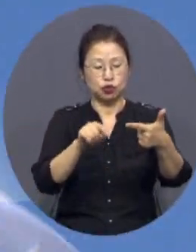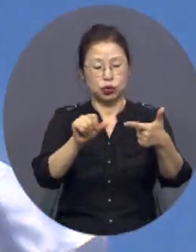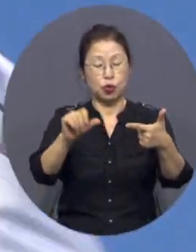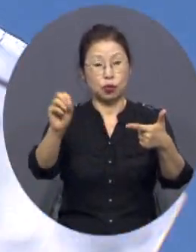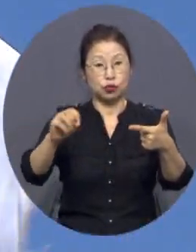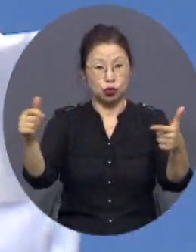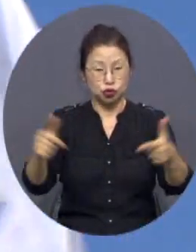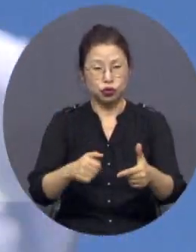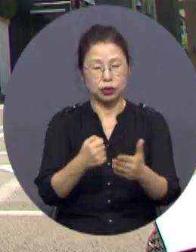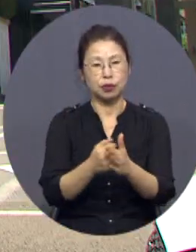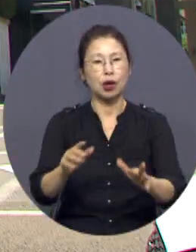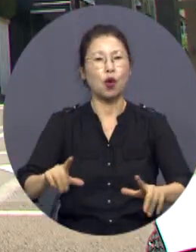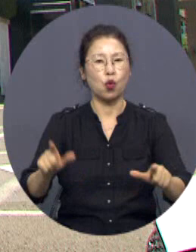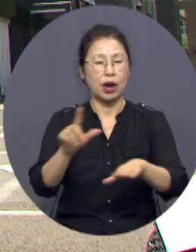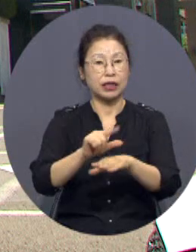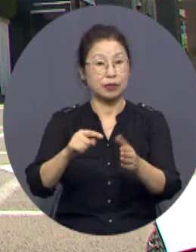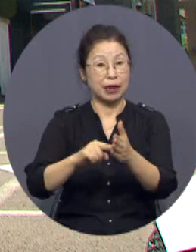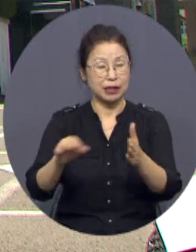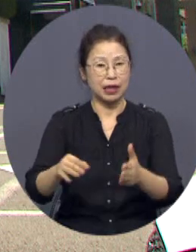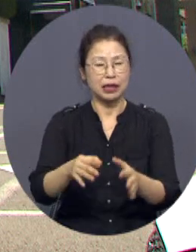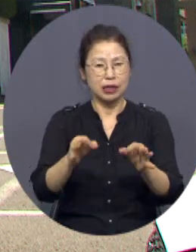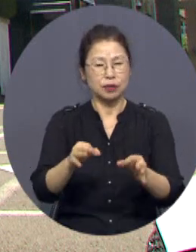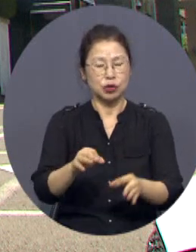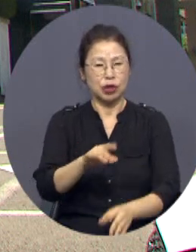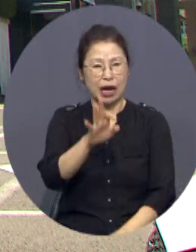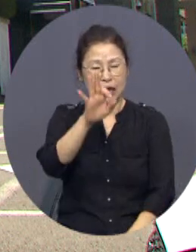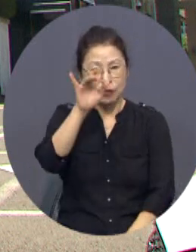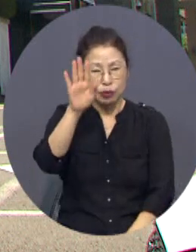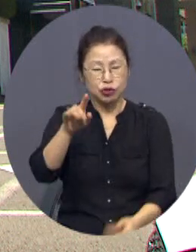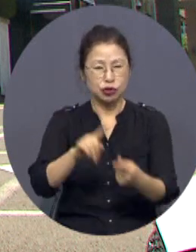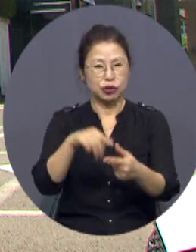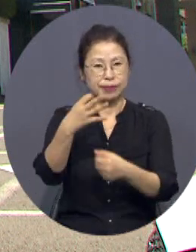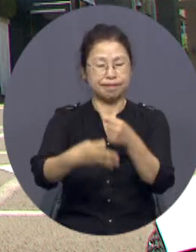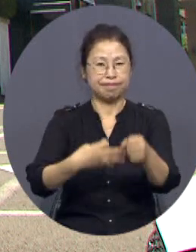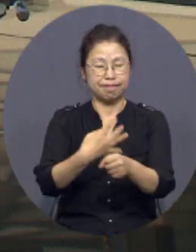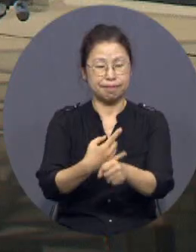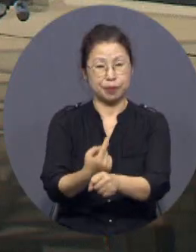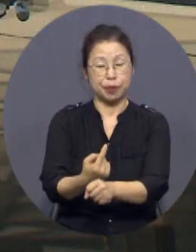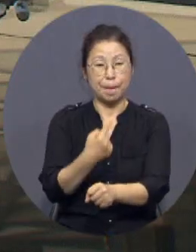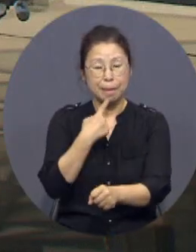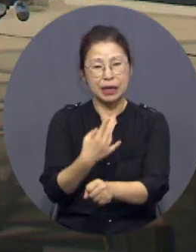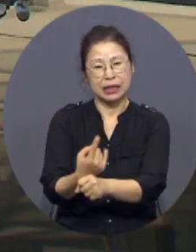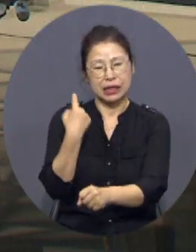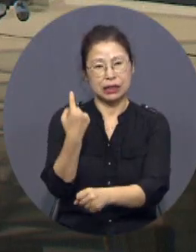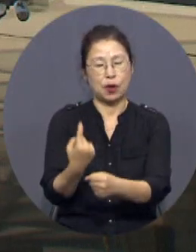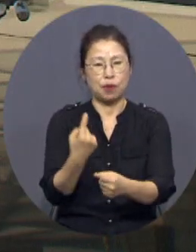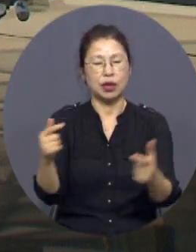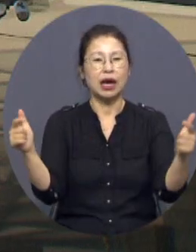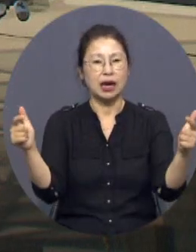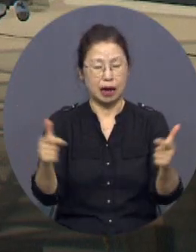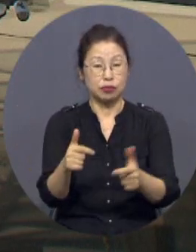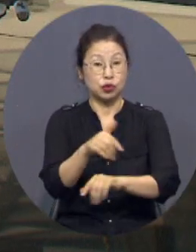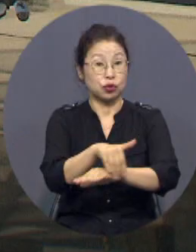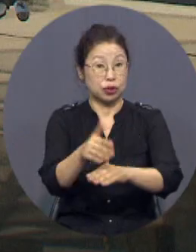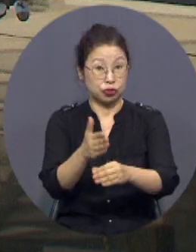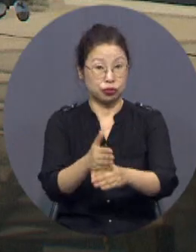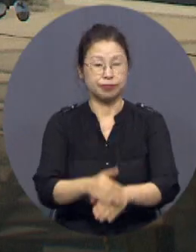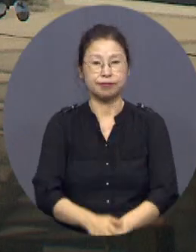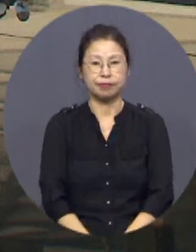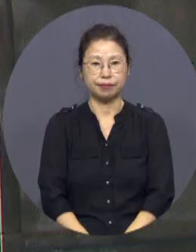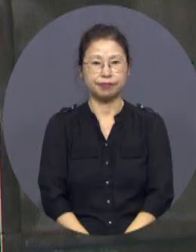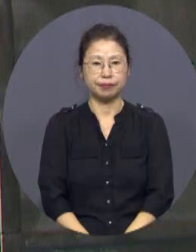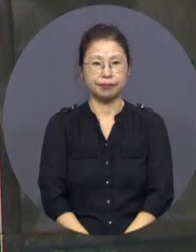줄어 올해 지방세 징수액은 금융위기 이후 14년 만에 전년보다 감소할 것으로 예상되고 있습니다.